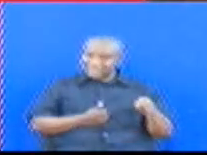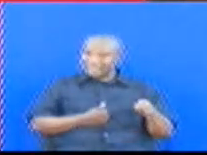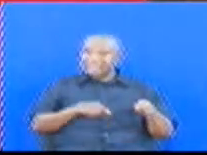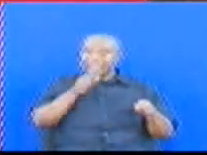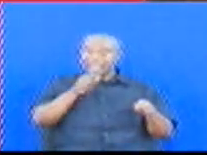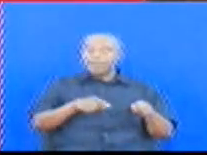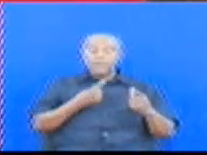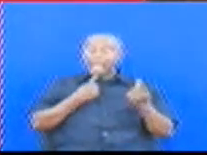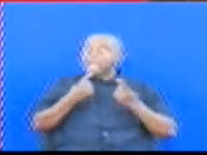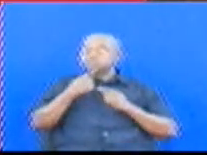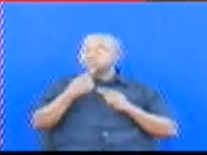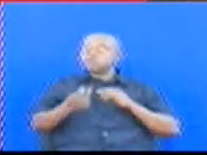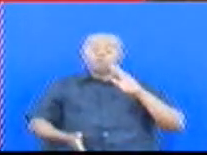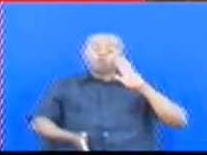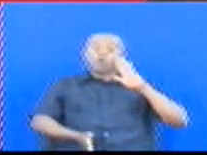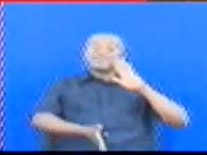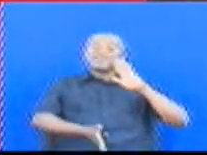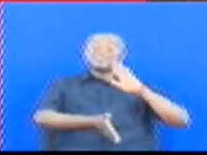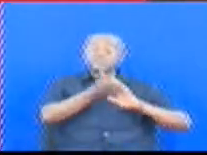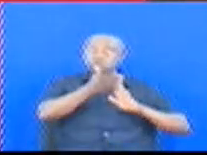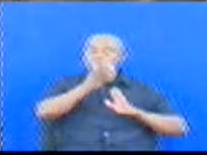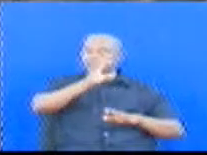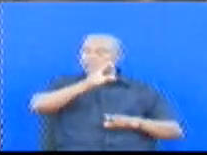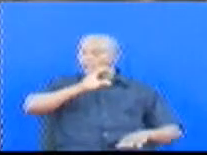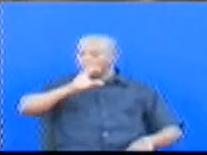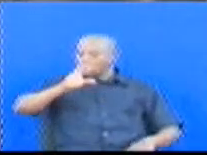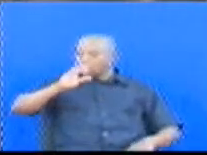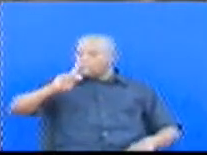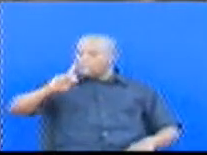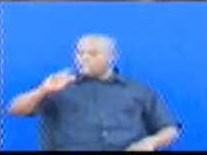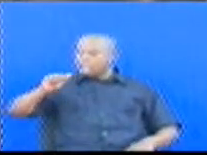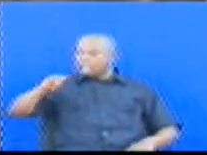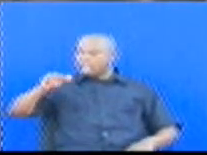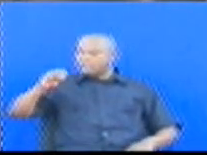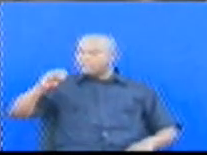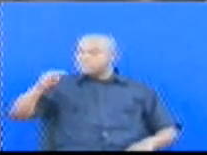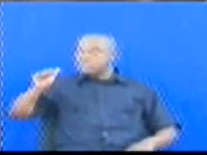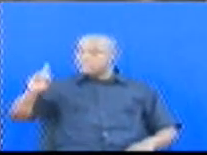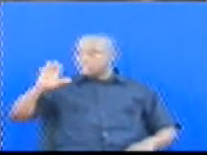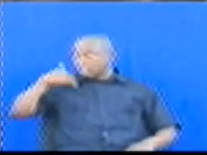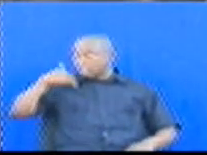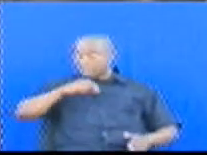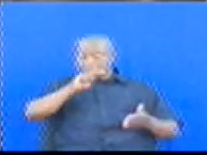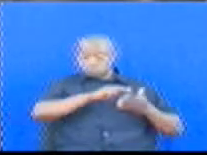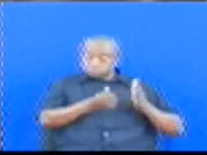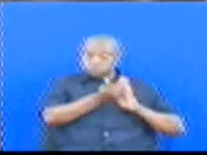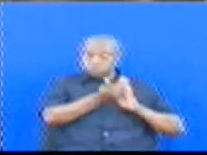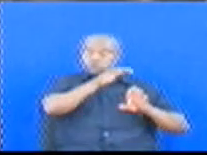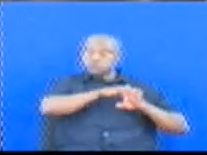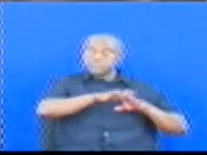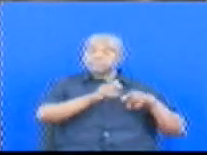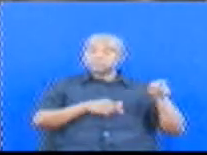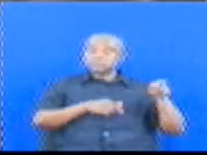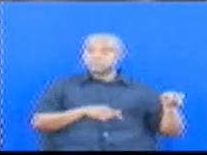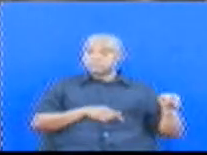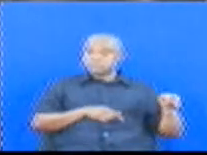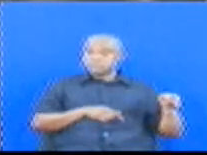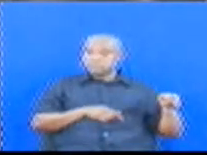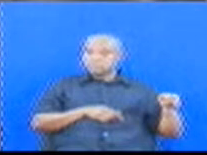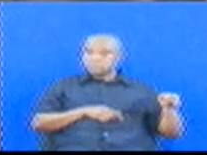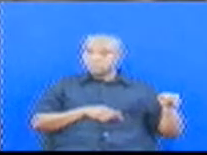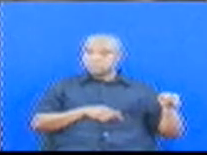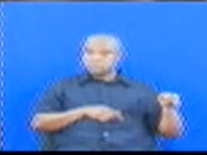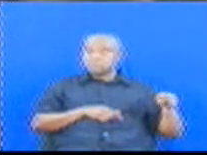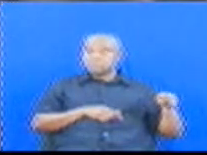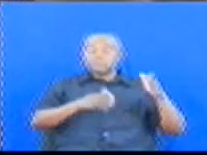Haiongelei establishment of the commission. Kwa hiyo tueleze wewe mwenyewe baada ya kusoma kwa sauti na kujisikiliza. Mheshimiwa